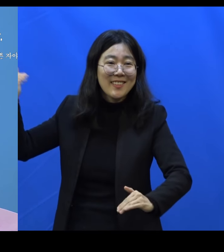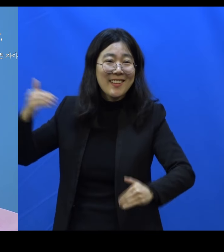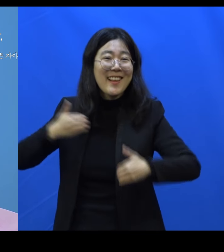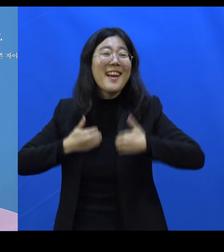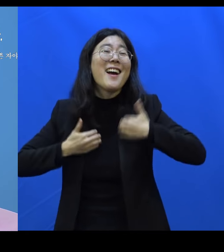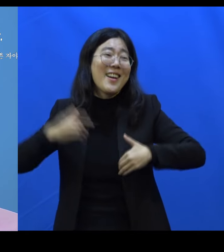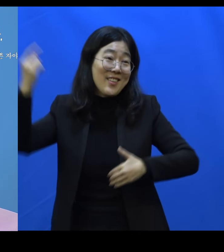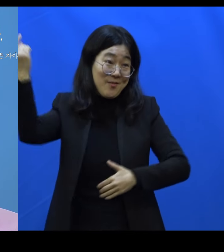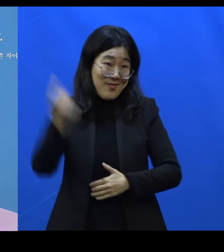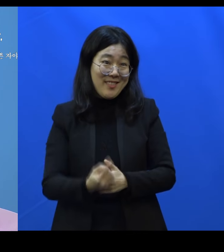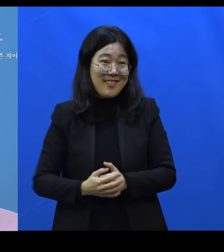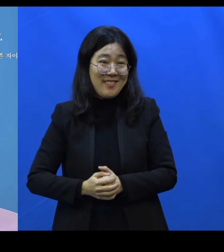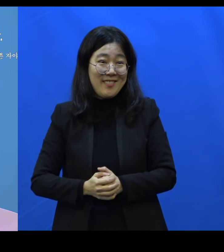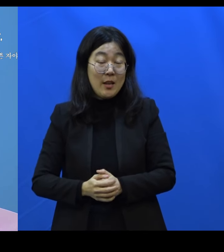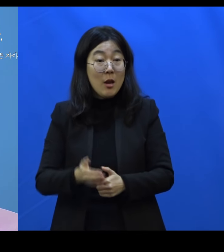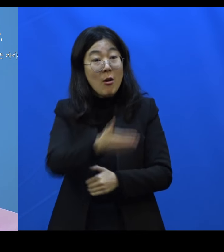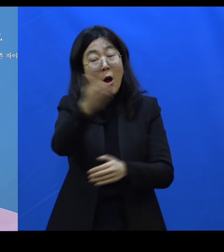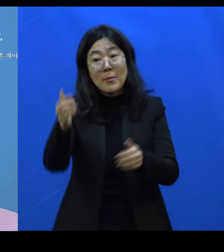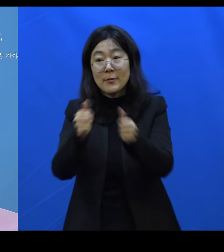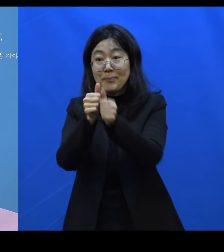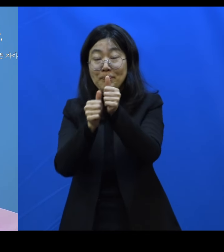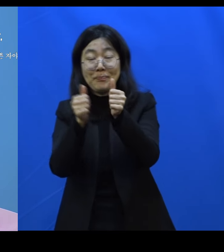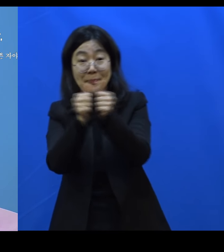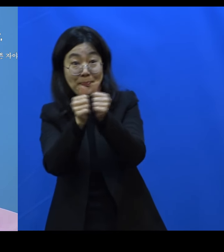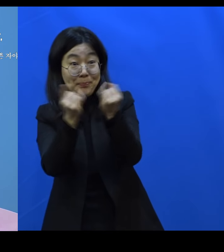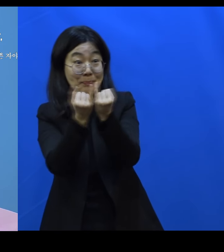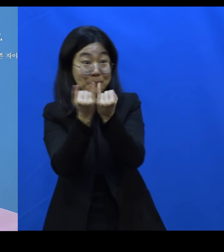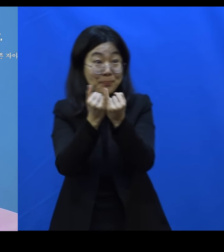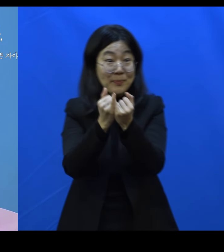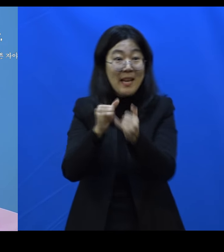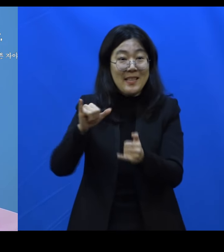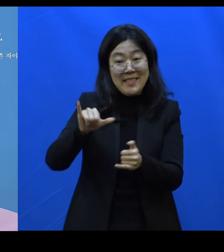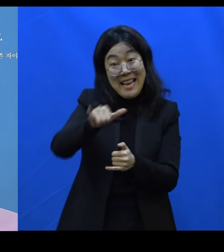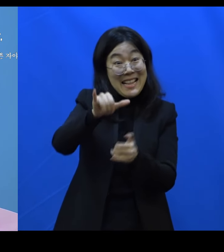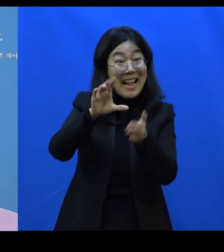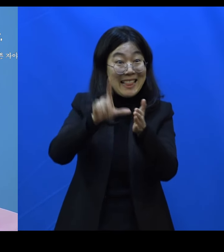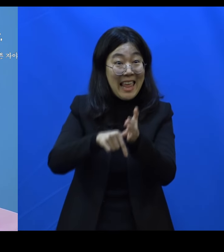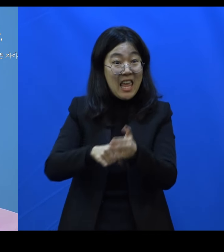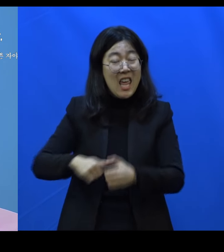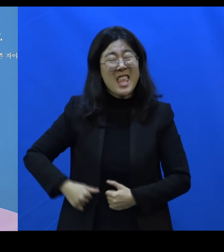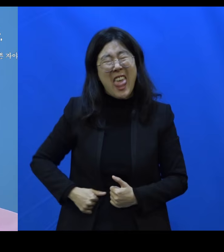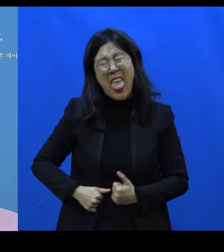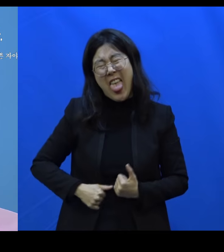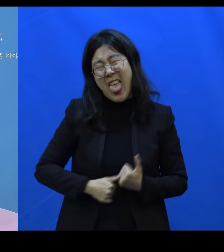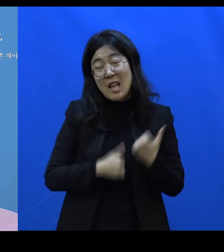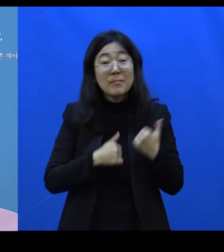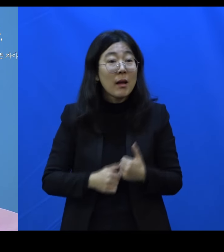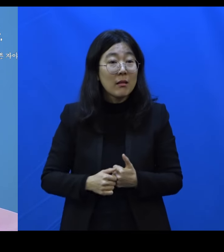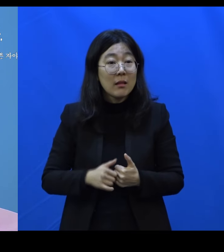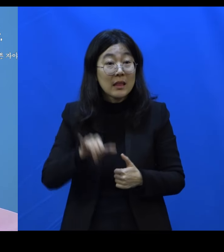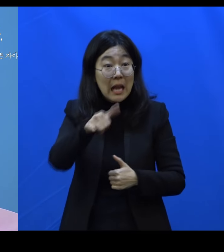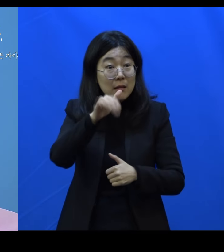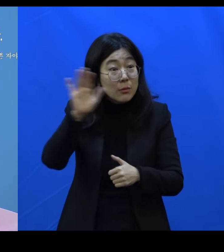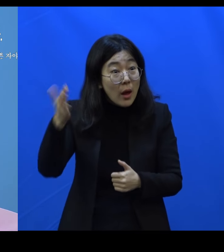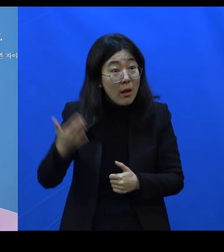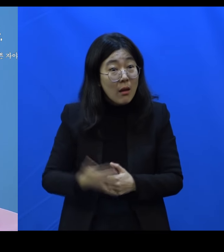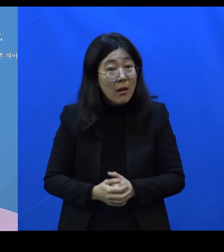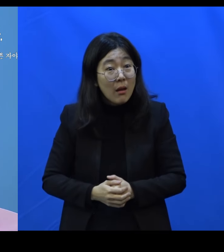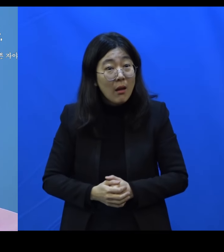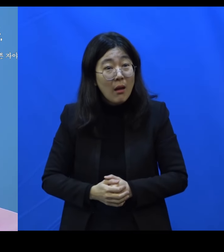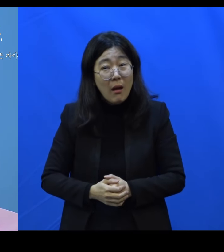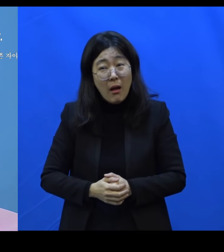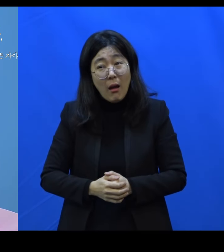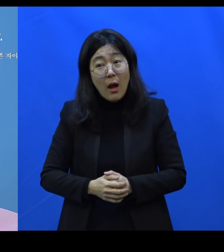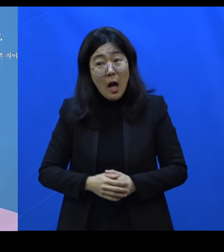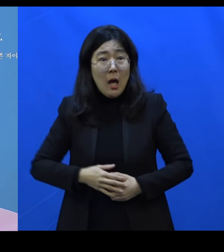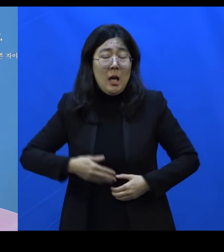젊은 남녀들이 연애할 때도 게으르면 연애를 할 수 없어요. 부지런해야 돼요. 엄청 부지런해야 되고 엄청난